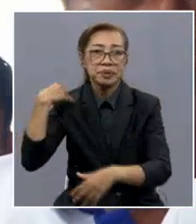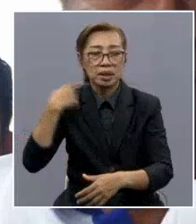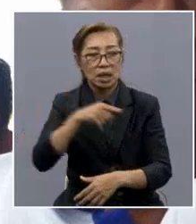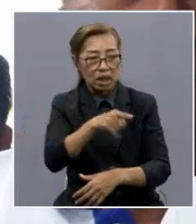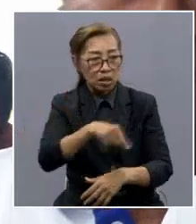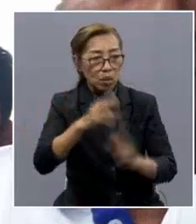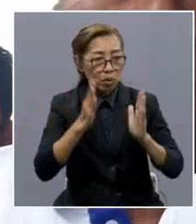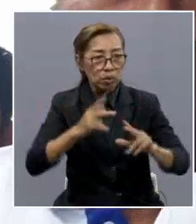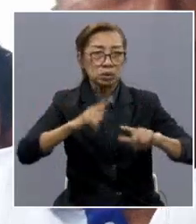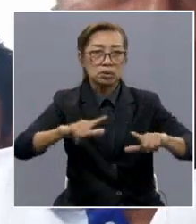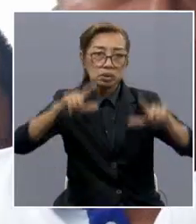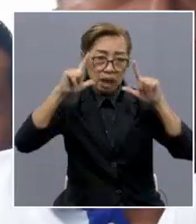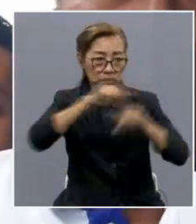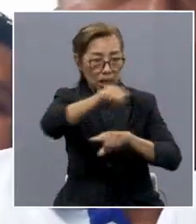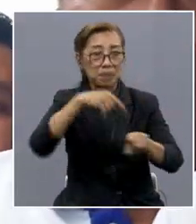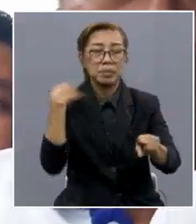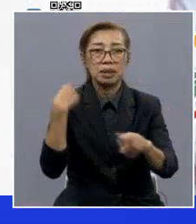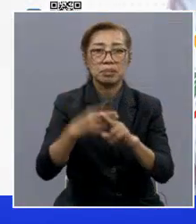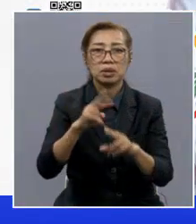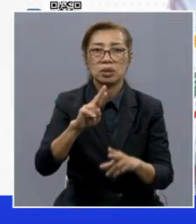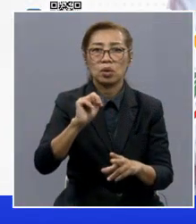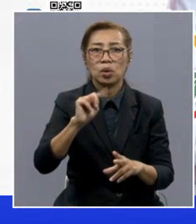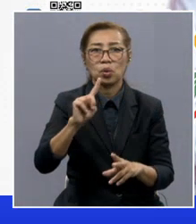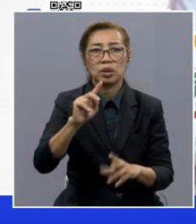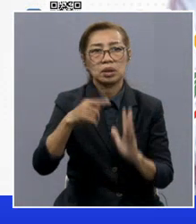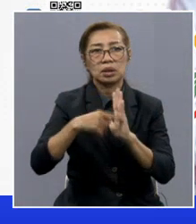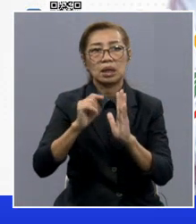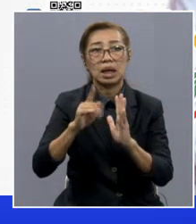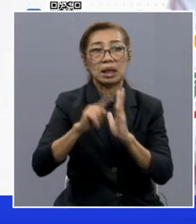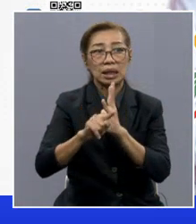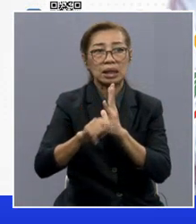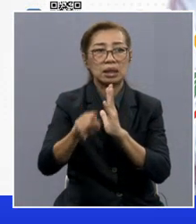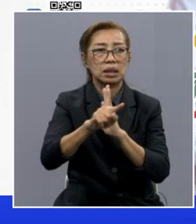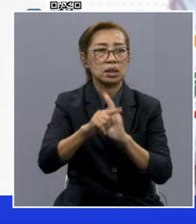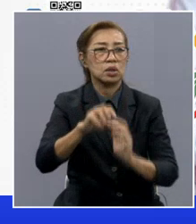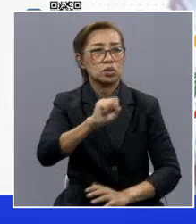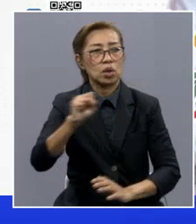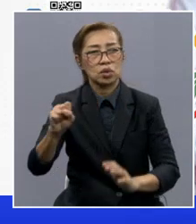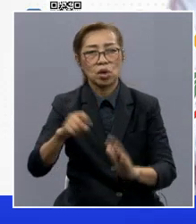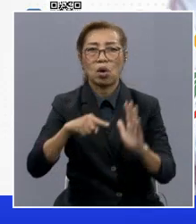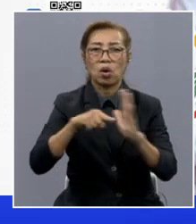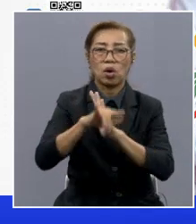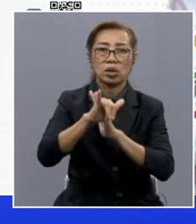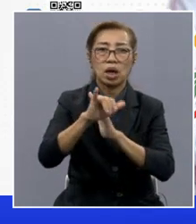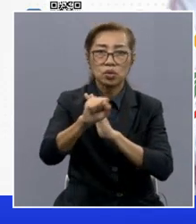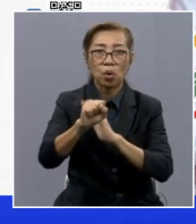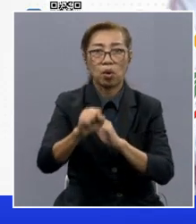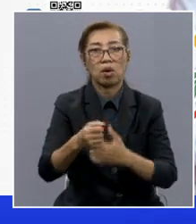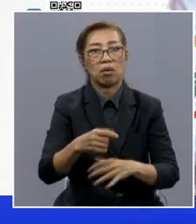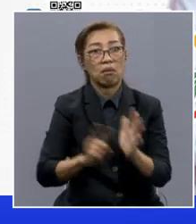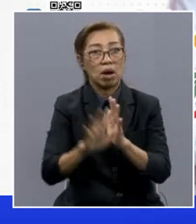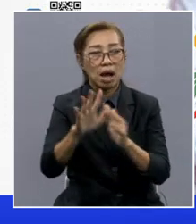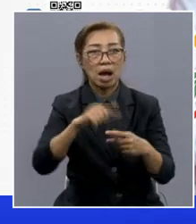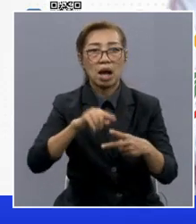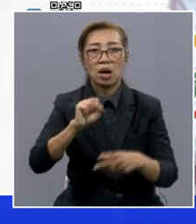งแล้วก็คนดังอย่างเช่นคุณลนฤทธิ์ชัยคานเขตส.ส. 5 สมัยจังหวัดยโสธรคุณสดใสรุ่งโพทองแล้